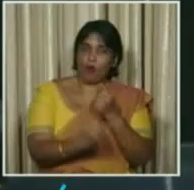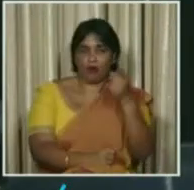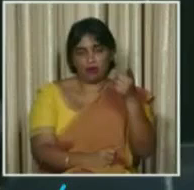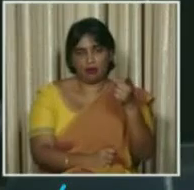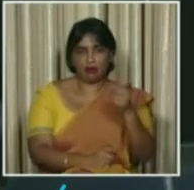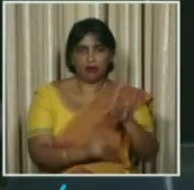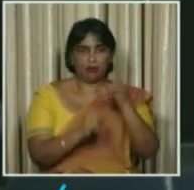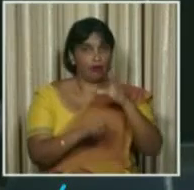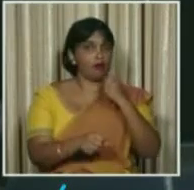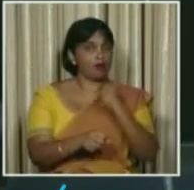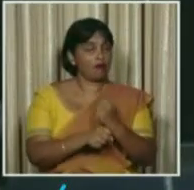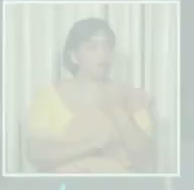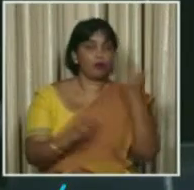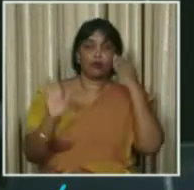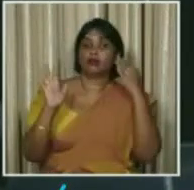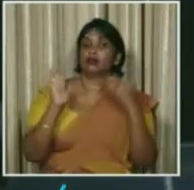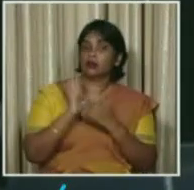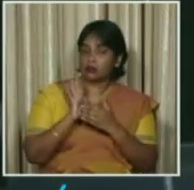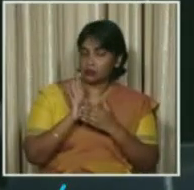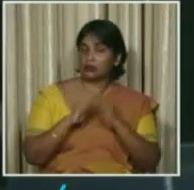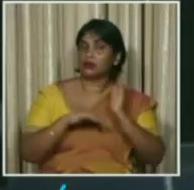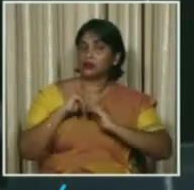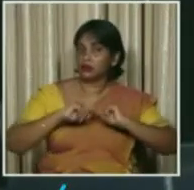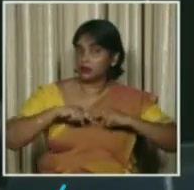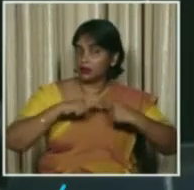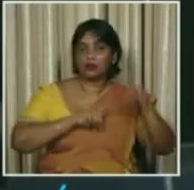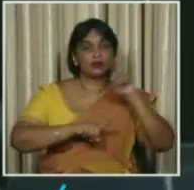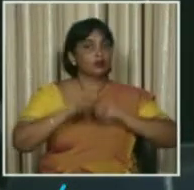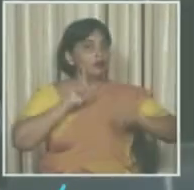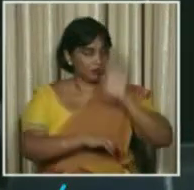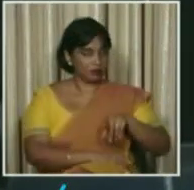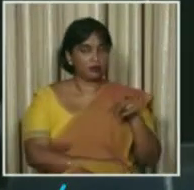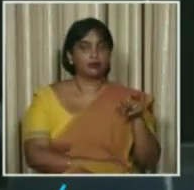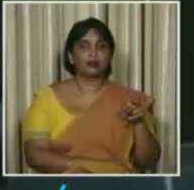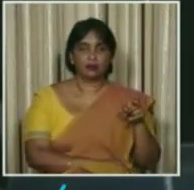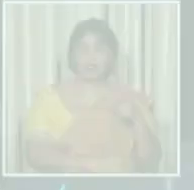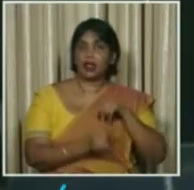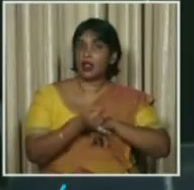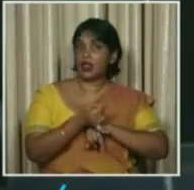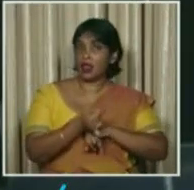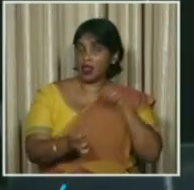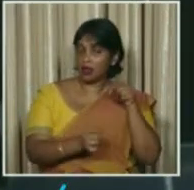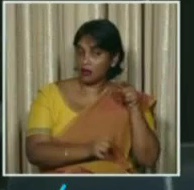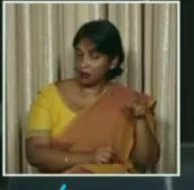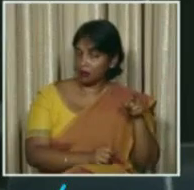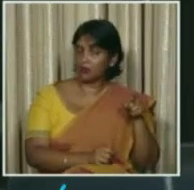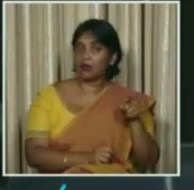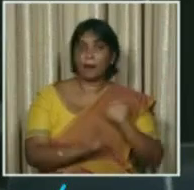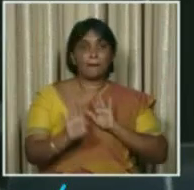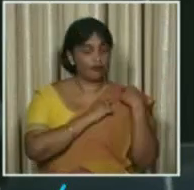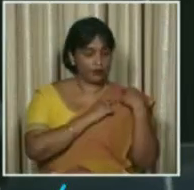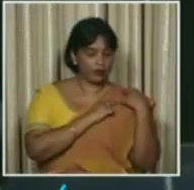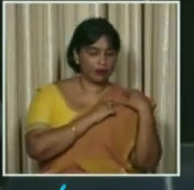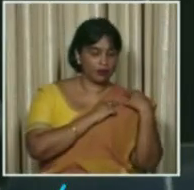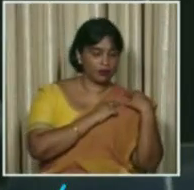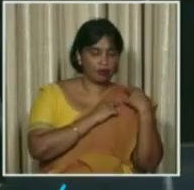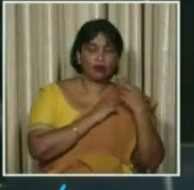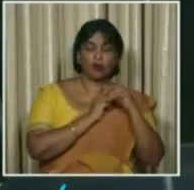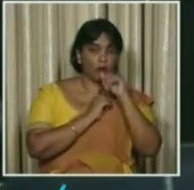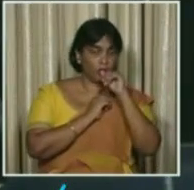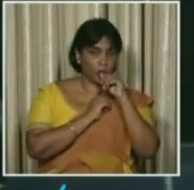ගැටලුවක්. රාජ්‍ය මුදල් පිළිබඳ කටයුත්තක් සාකච්ඡා කරන අවස්ථාවේදී ලේකම්වරයා සහ කන්ට්‍රෝලර් ජෙනරල්වරයා